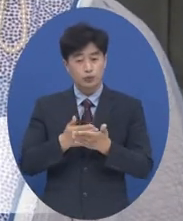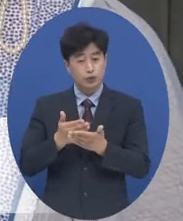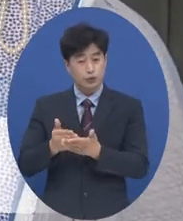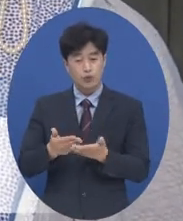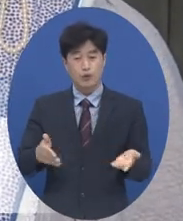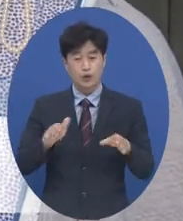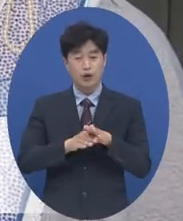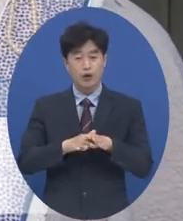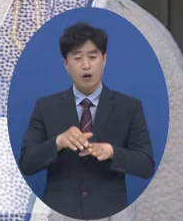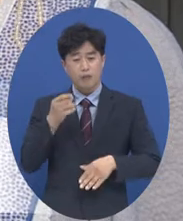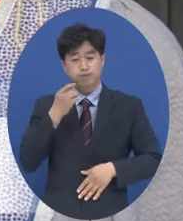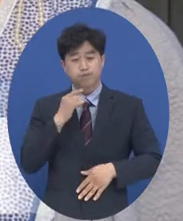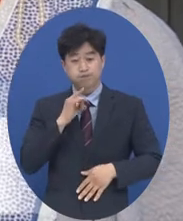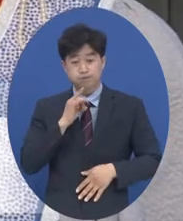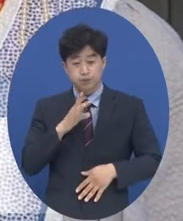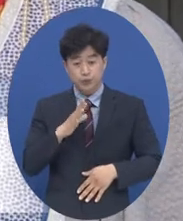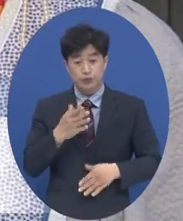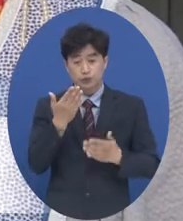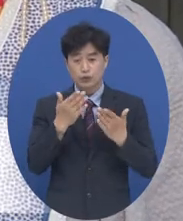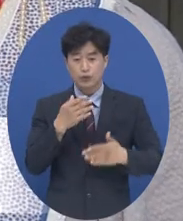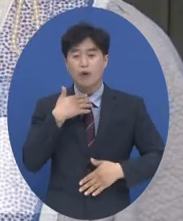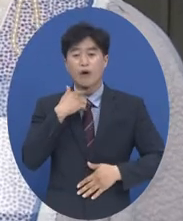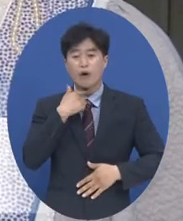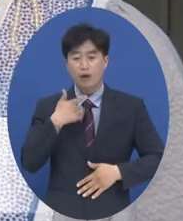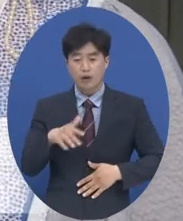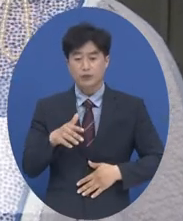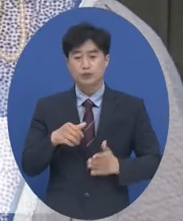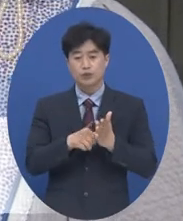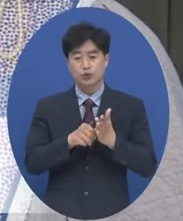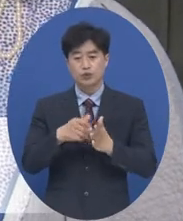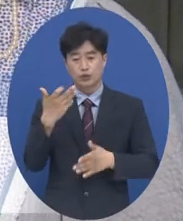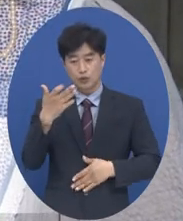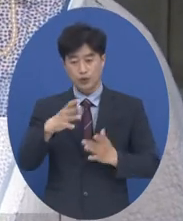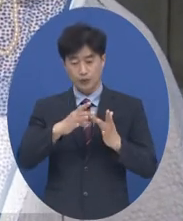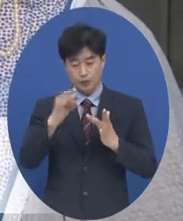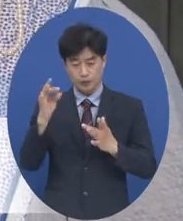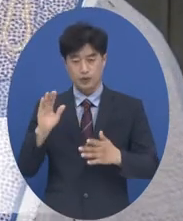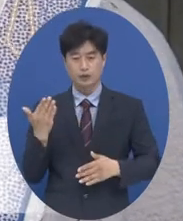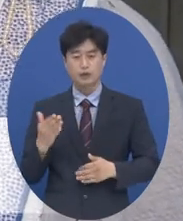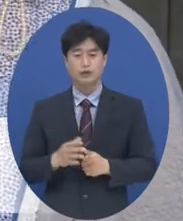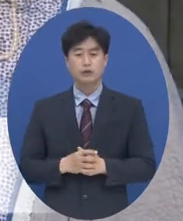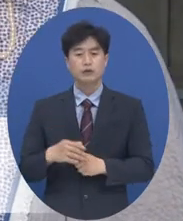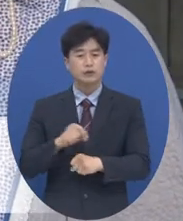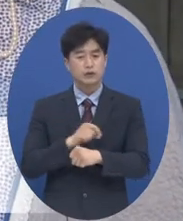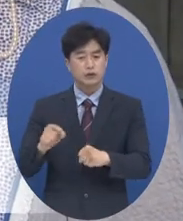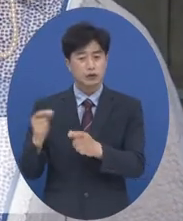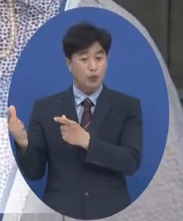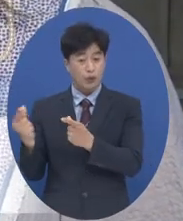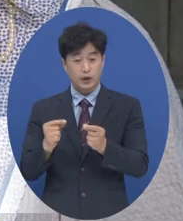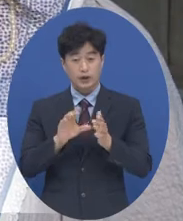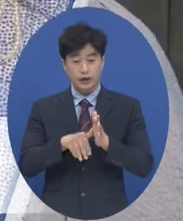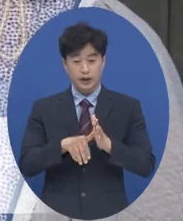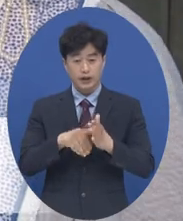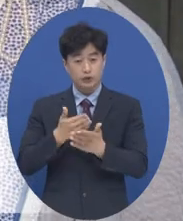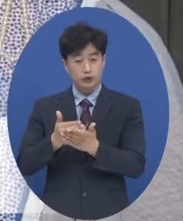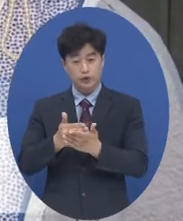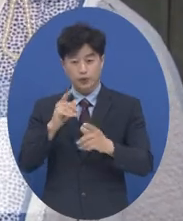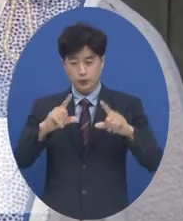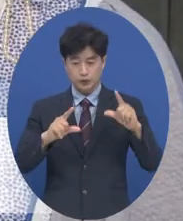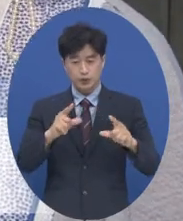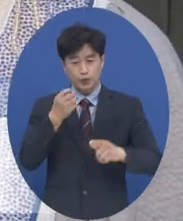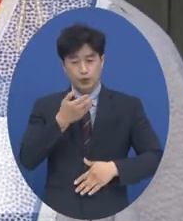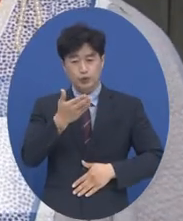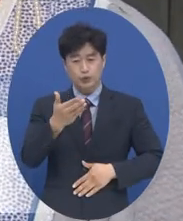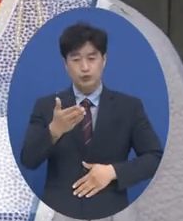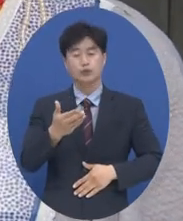한 번도 전시한 적이 없는 작품들을 중심으로 19점을 선별하였고요. 특히 동시대 미술의 흐름을 잘 보여줄 수